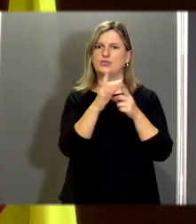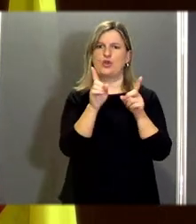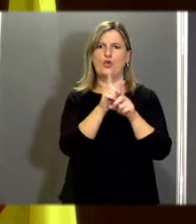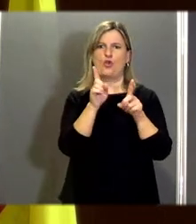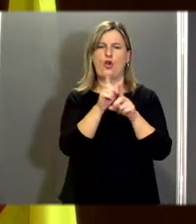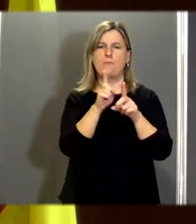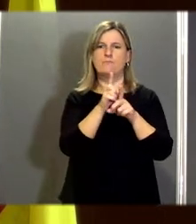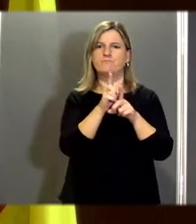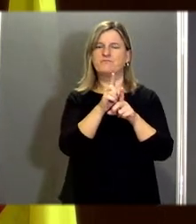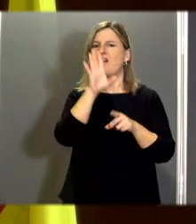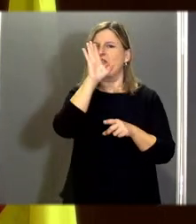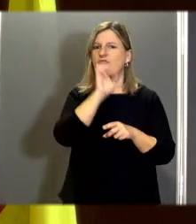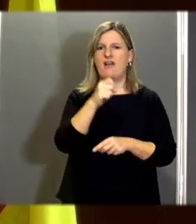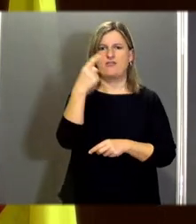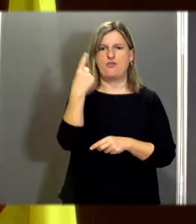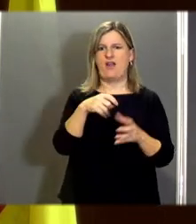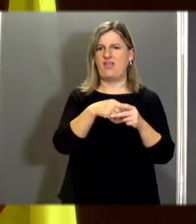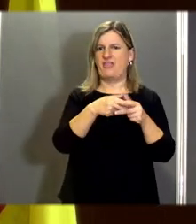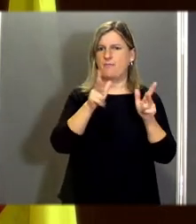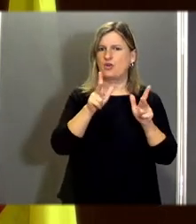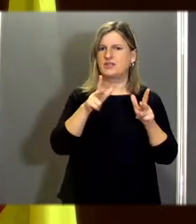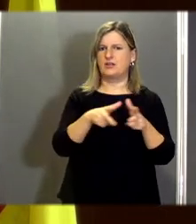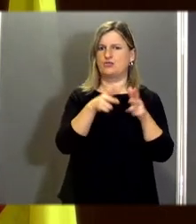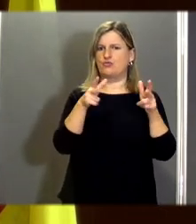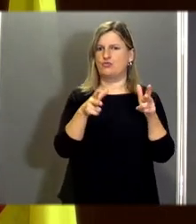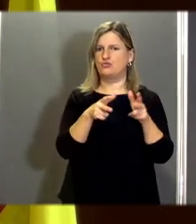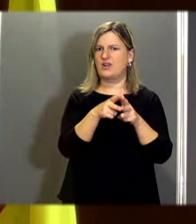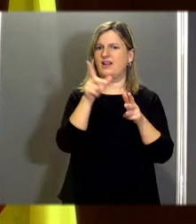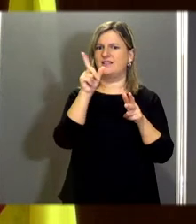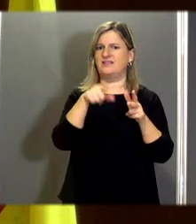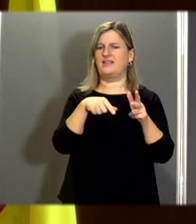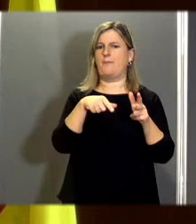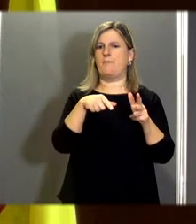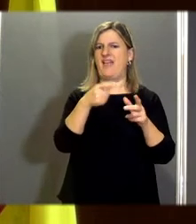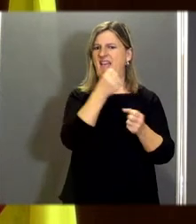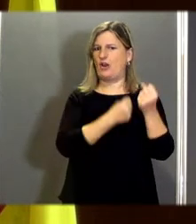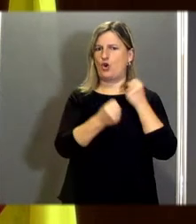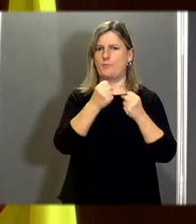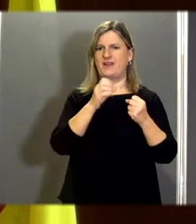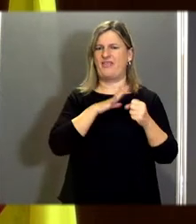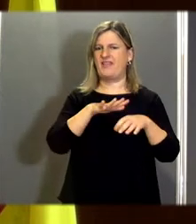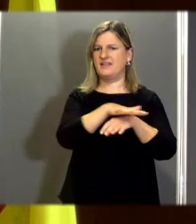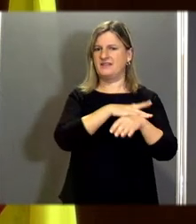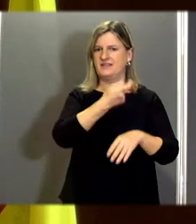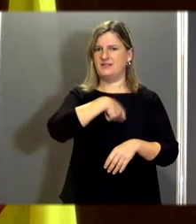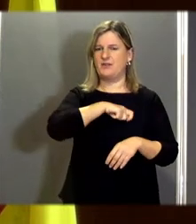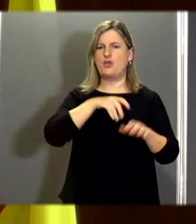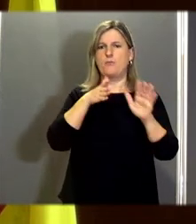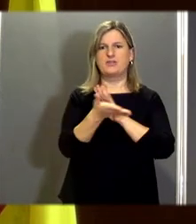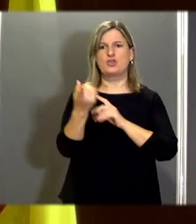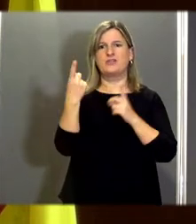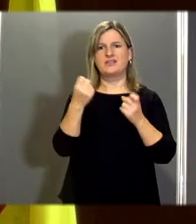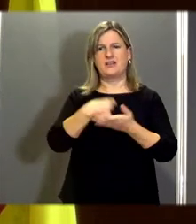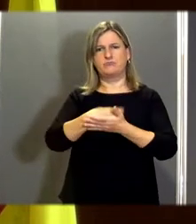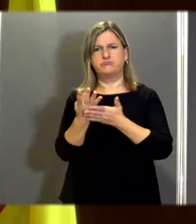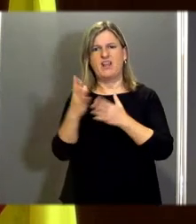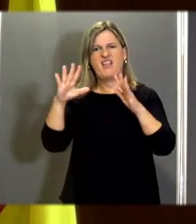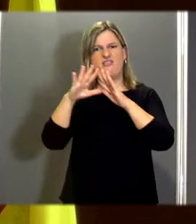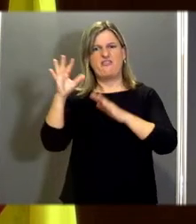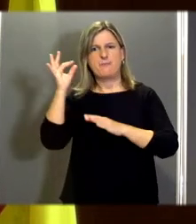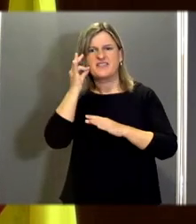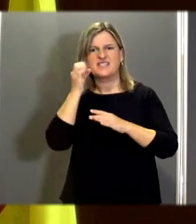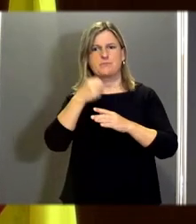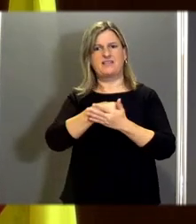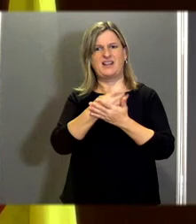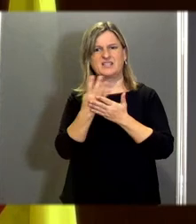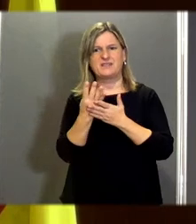democràtica, social i econòmica de l'Estat espanyol, amb una mirada feminista, antiracista i transversal, amb l'objectiu de sostenir